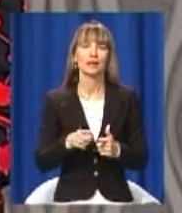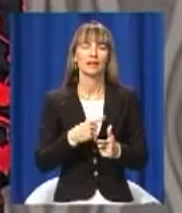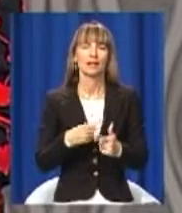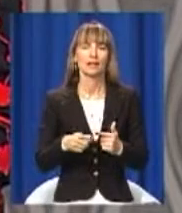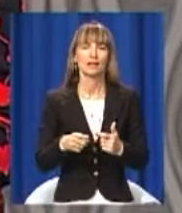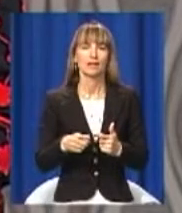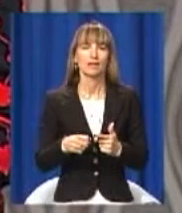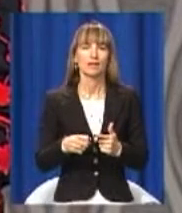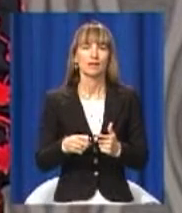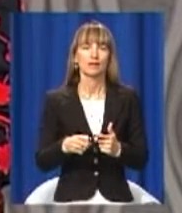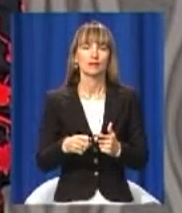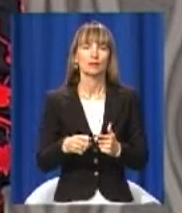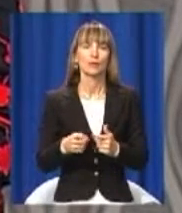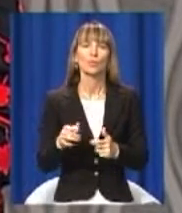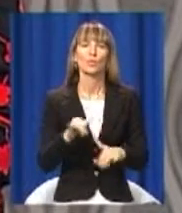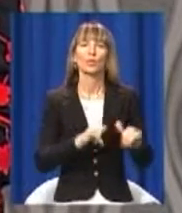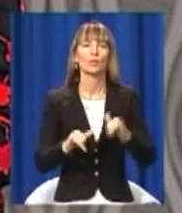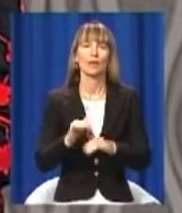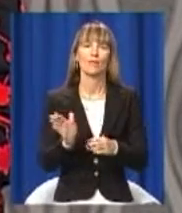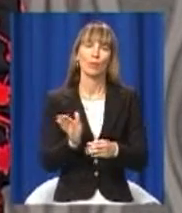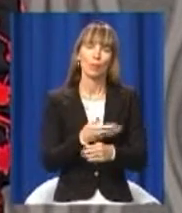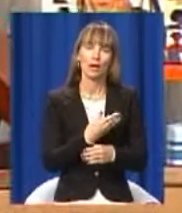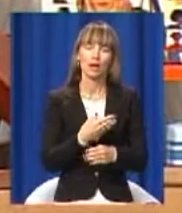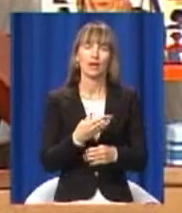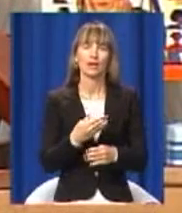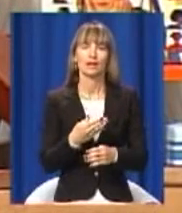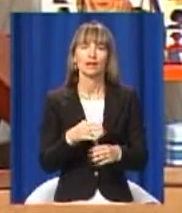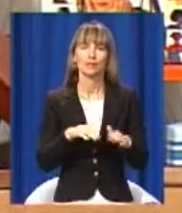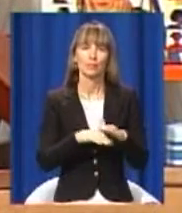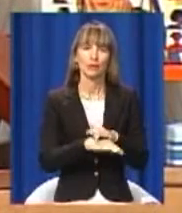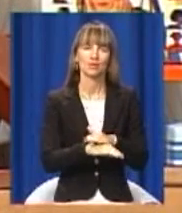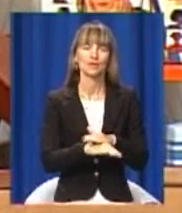тобто прибираєте її, чи куди ви діваєте? У вас яка ялинка?